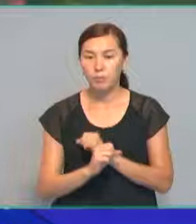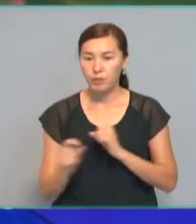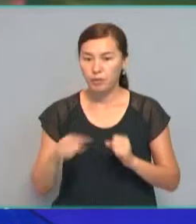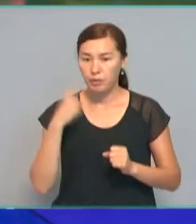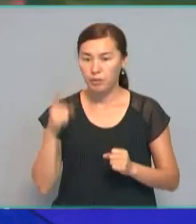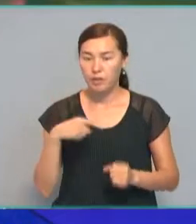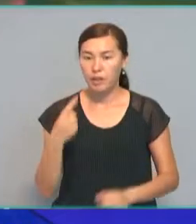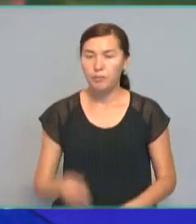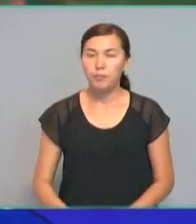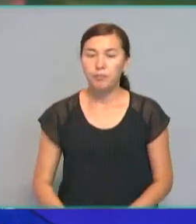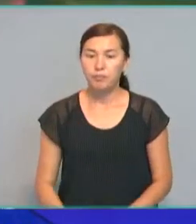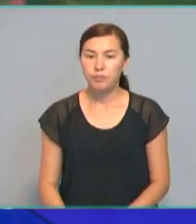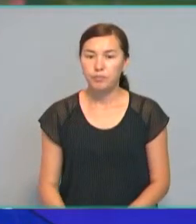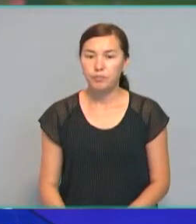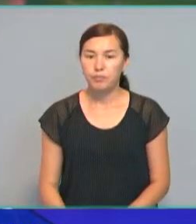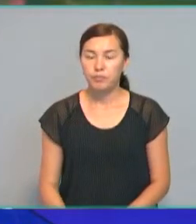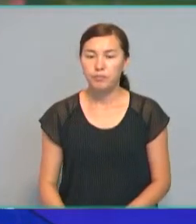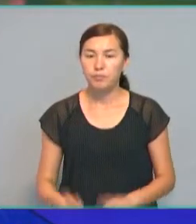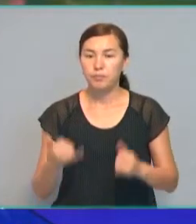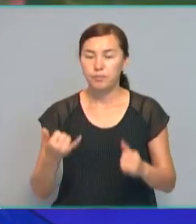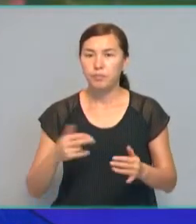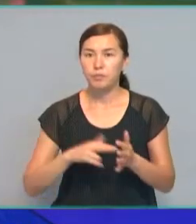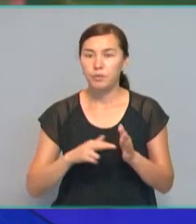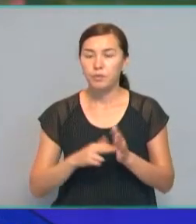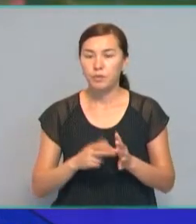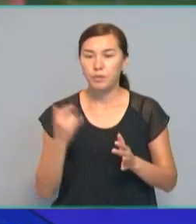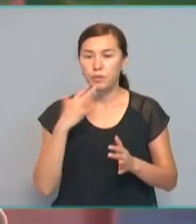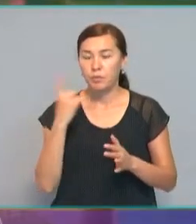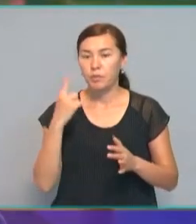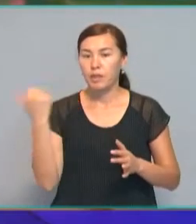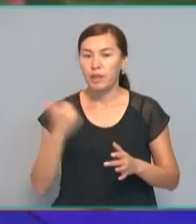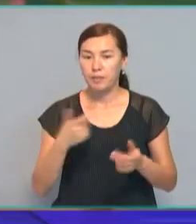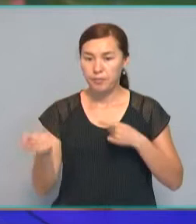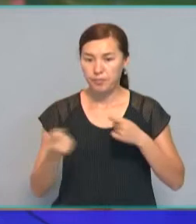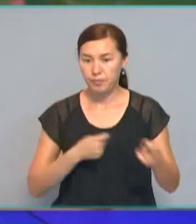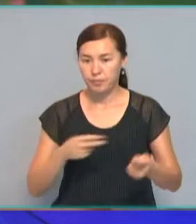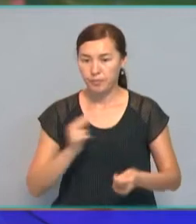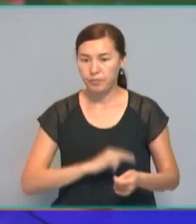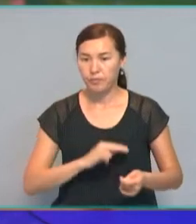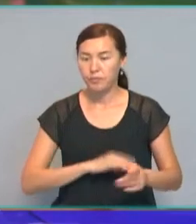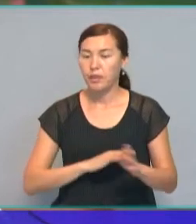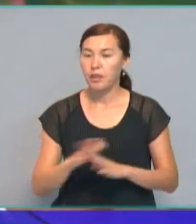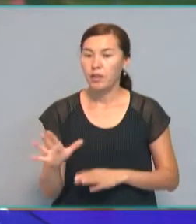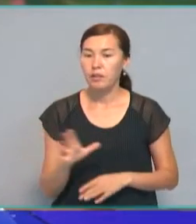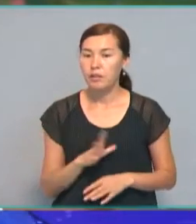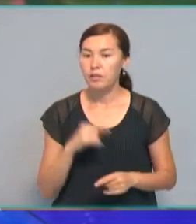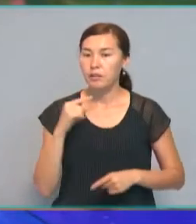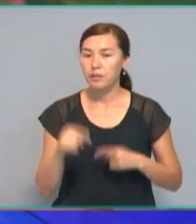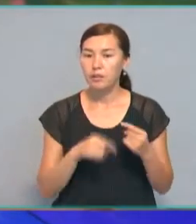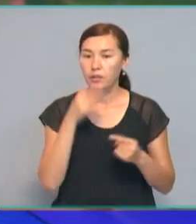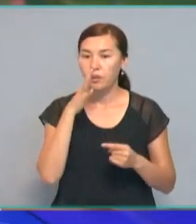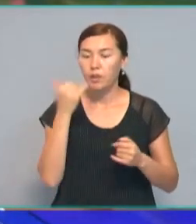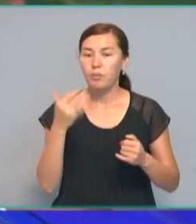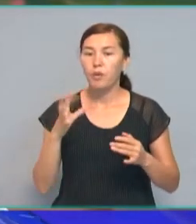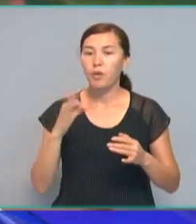қалмаймыз дейді. Бұл жоба енді бүгіннен бұл кезге дейін бір апта көлемінде ұйымдастыру жұмыстарында атқардық. Енді кезекті біз